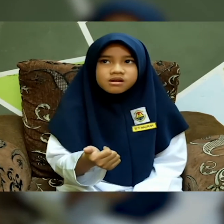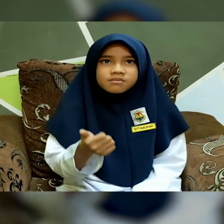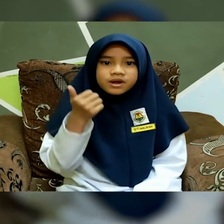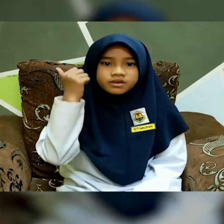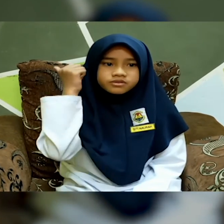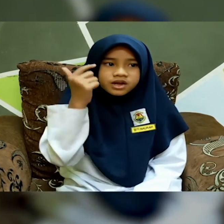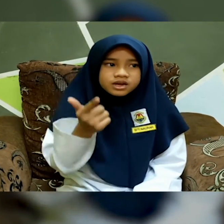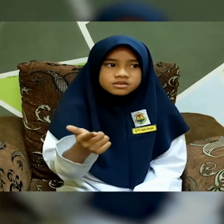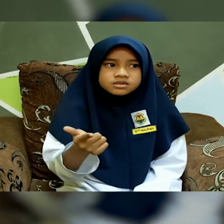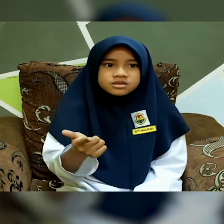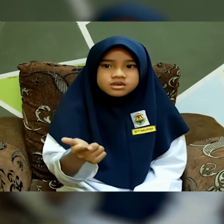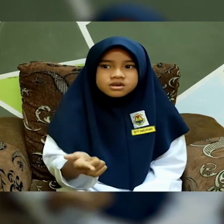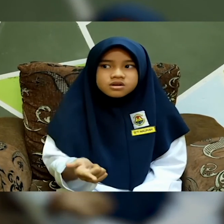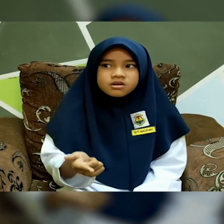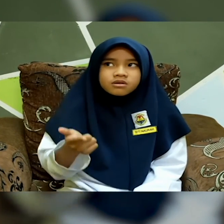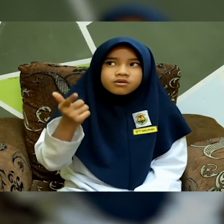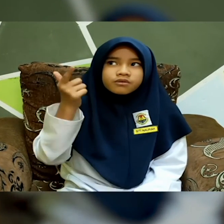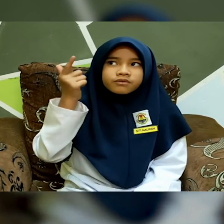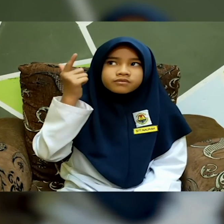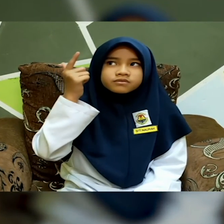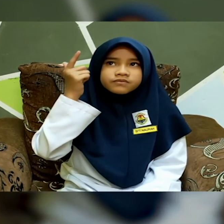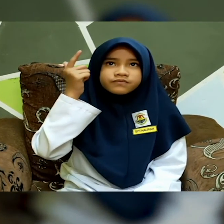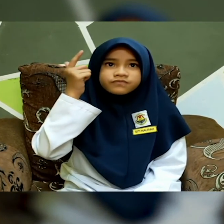Bibir, payudara,